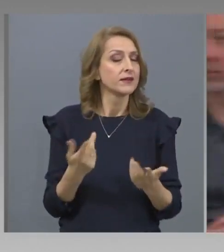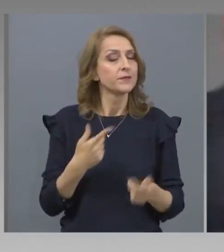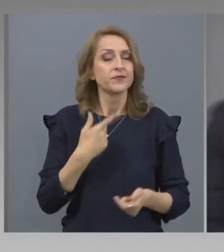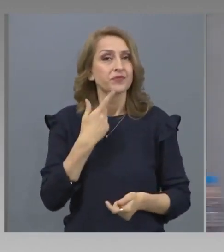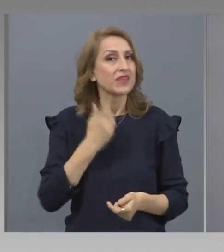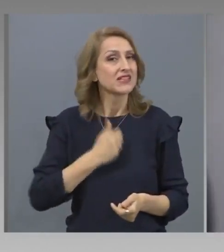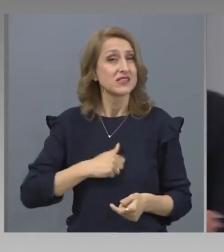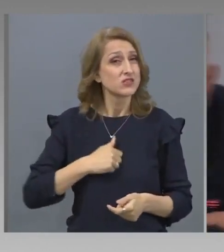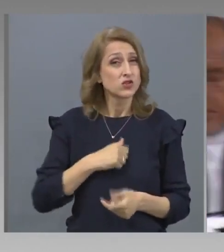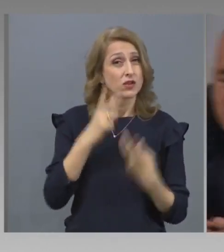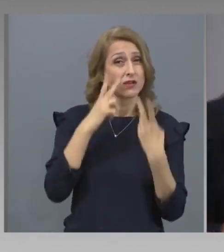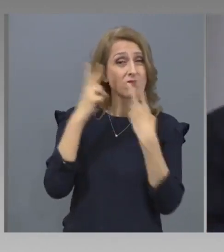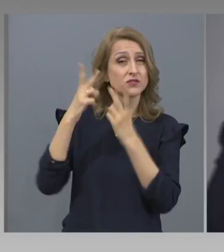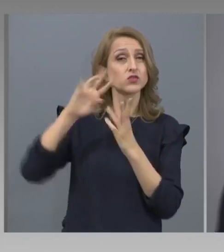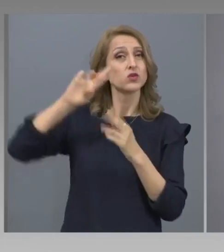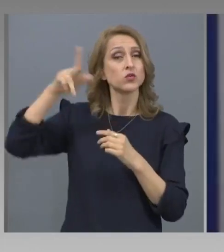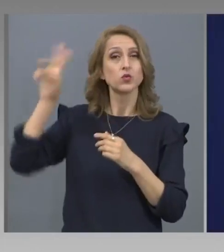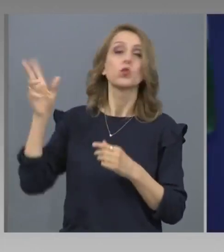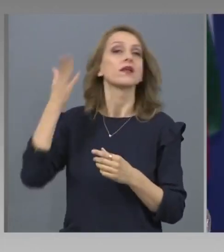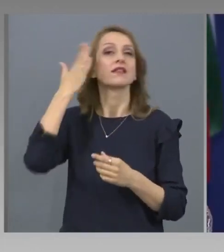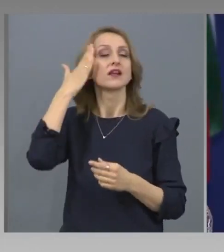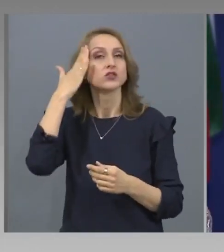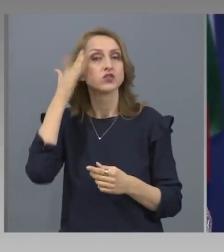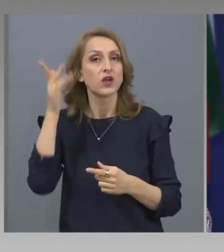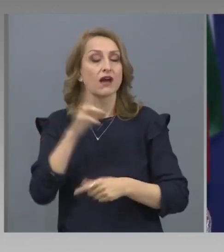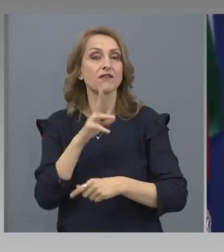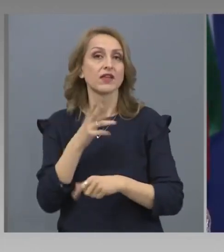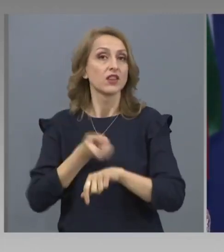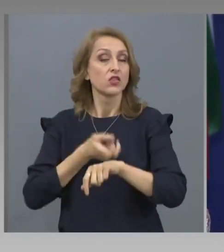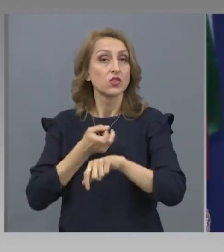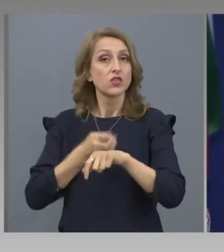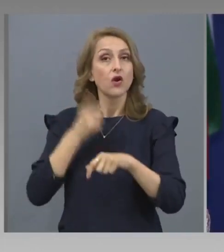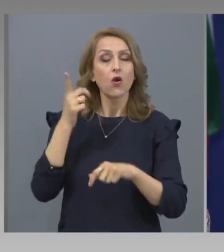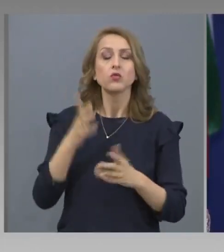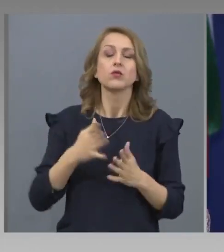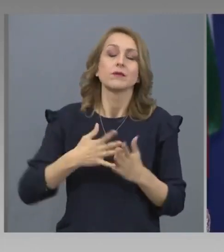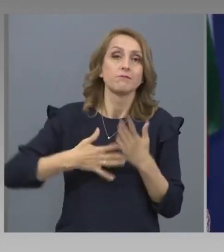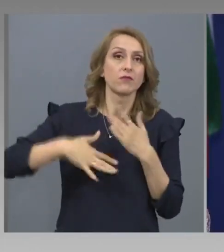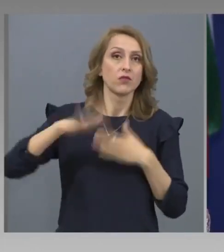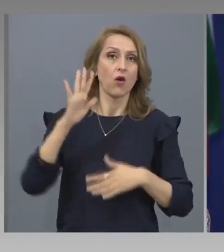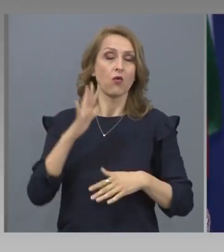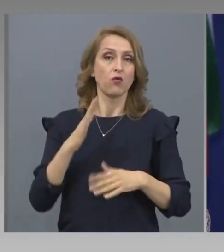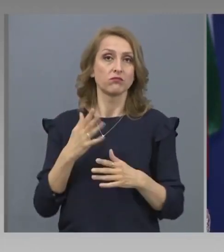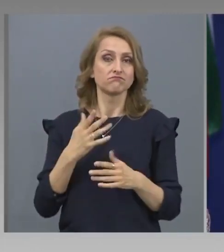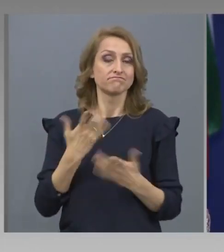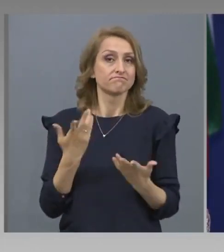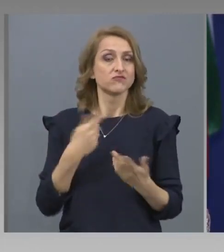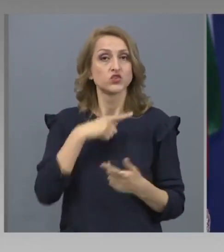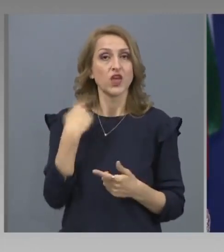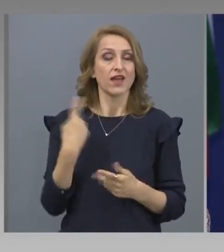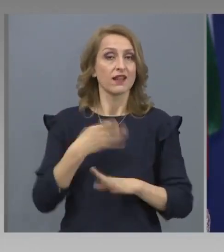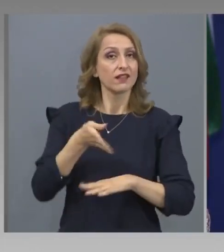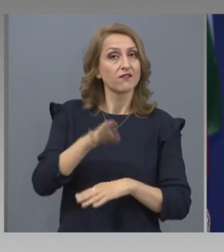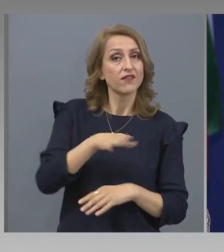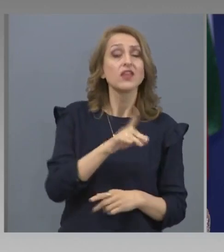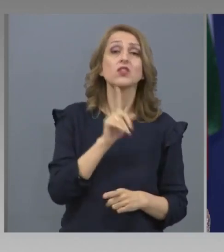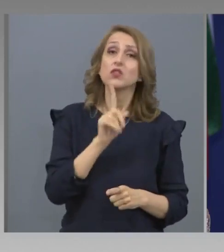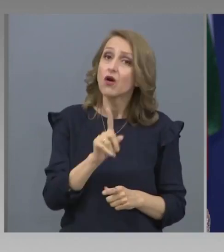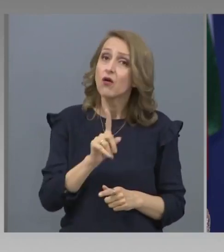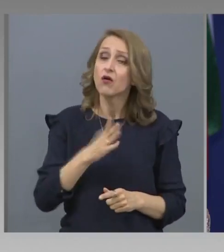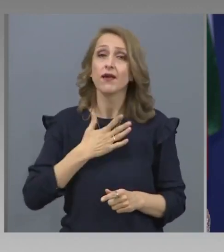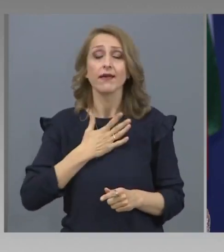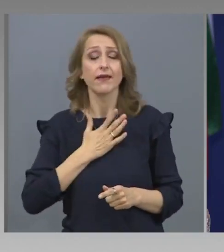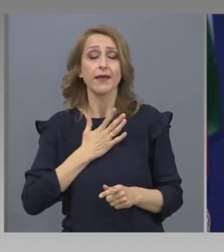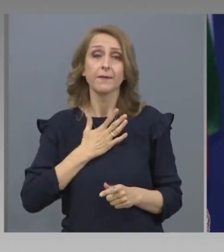държави медицинският персонал на първа линия даде свидни жертви. Но има и други мерки,